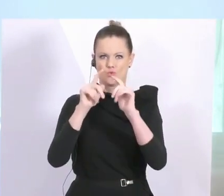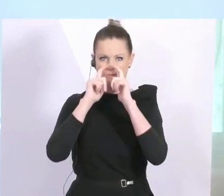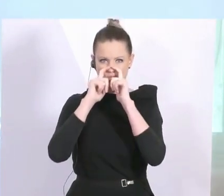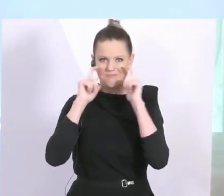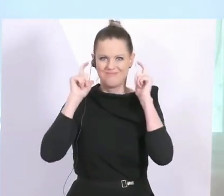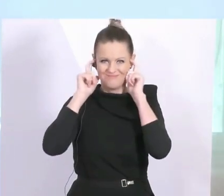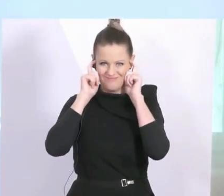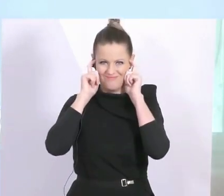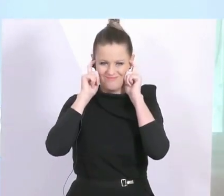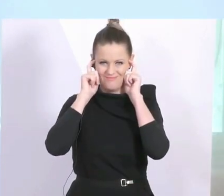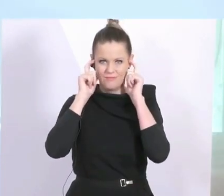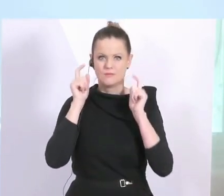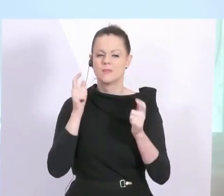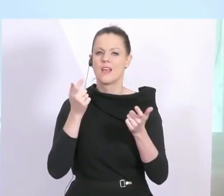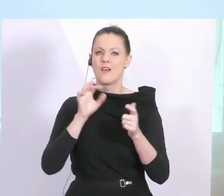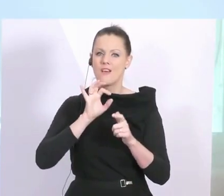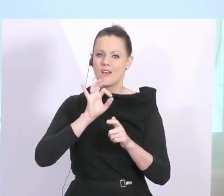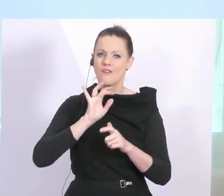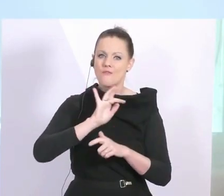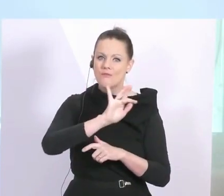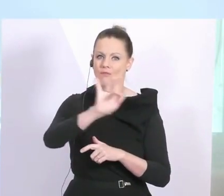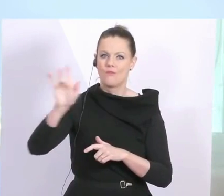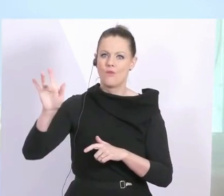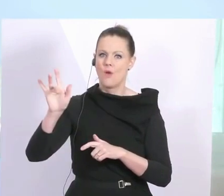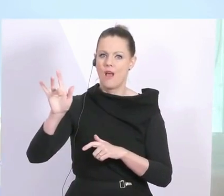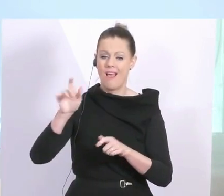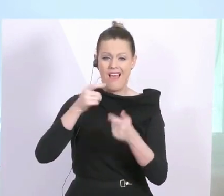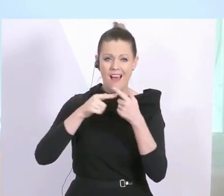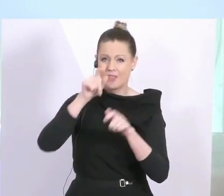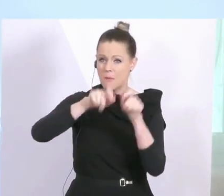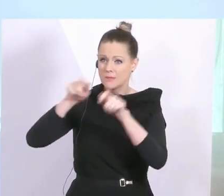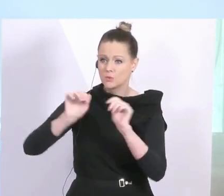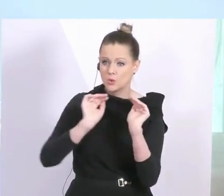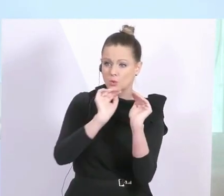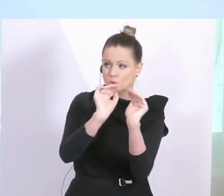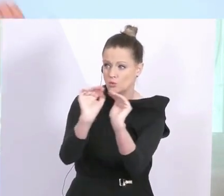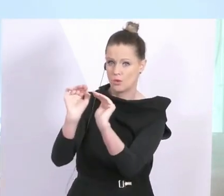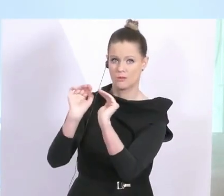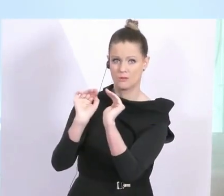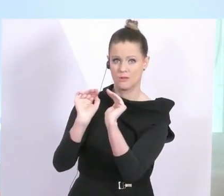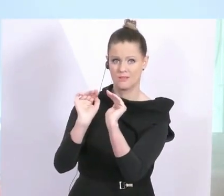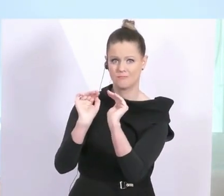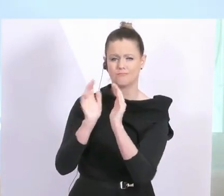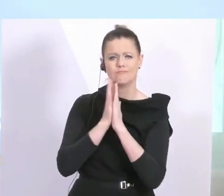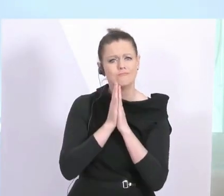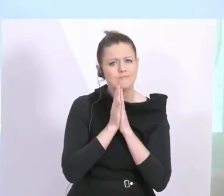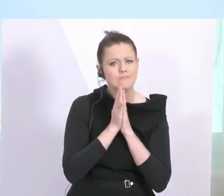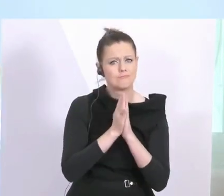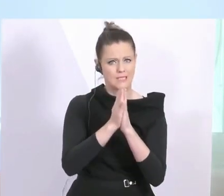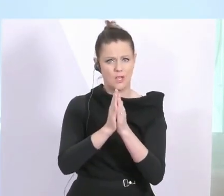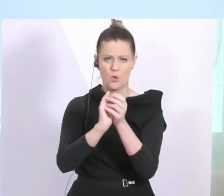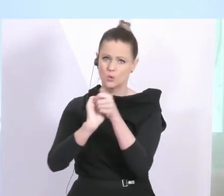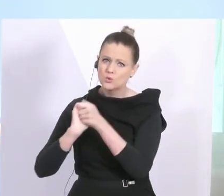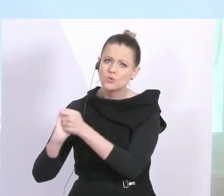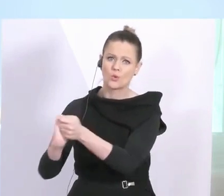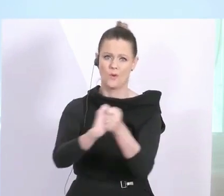-Nasen-Schutz, der eben die Mitmenschen schützen soll. Und ich bitte wirklich so solidarisch zu sein, so